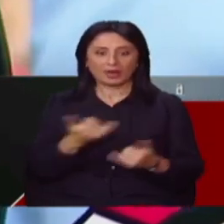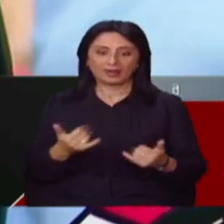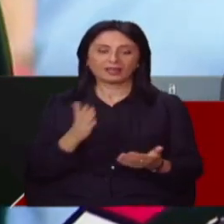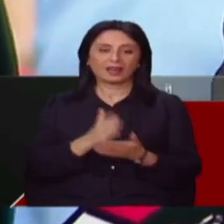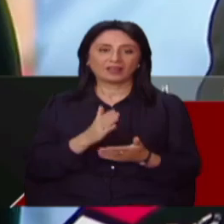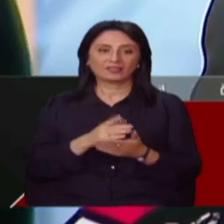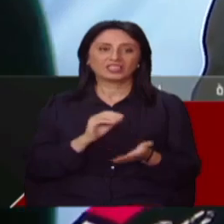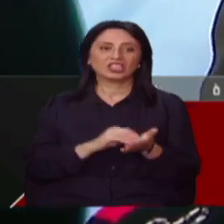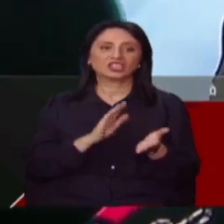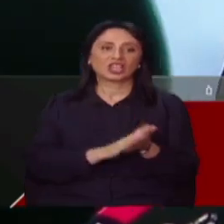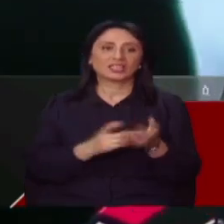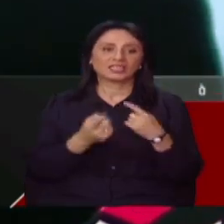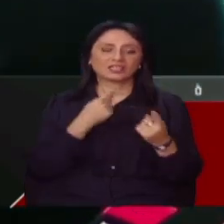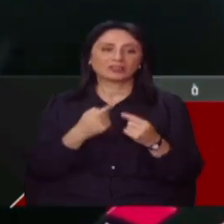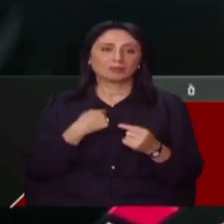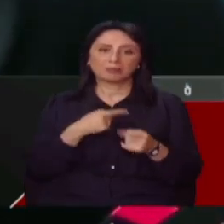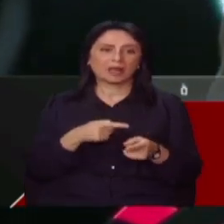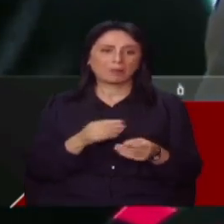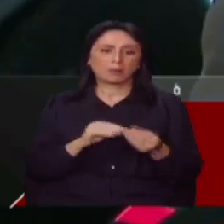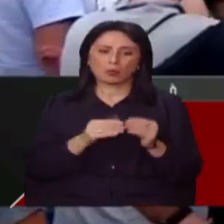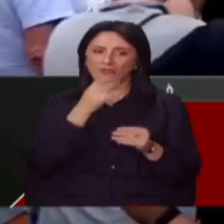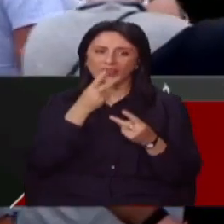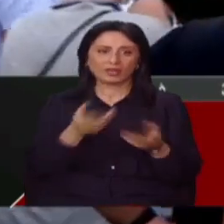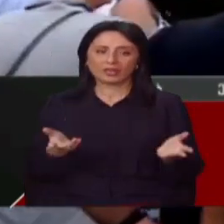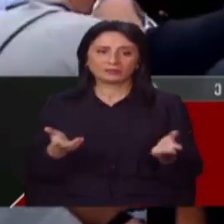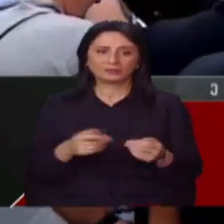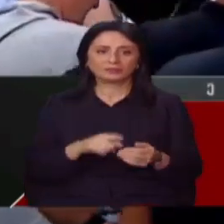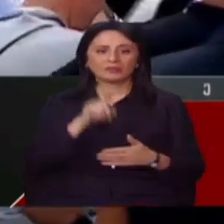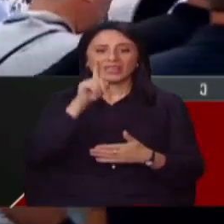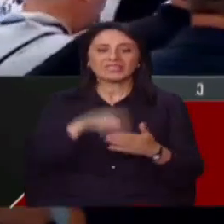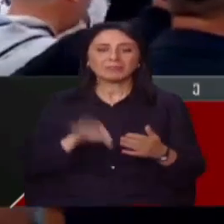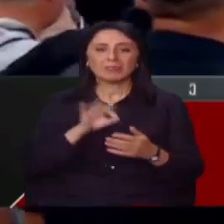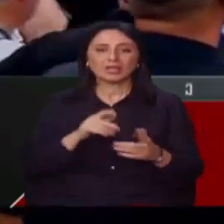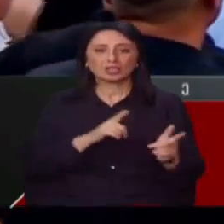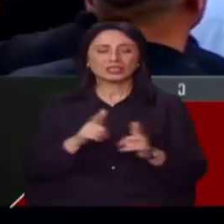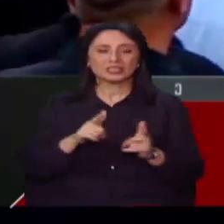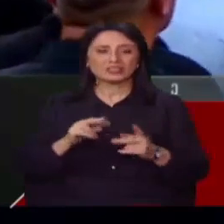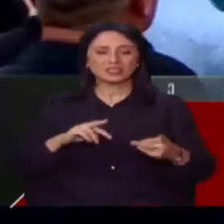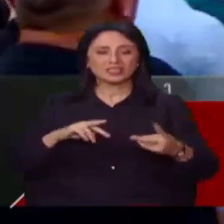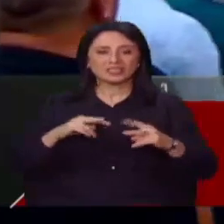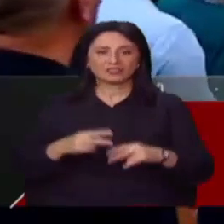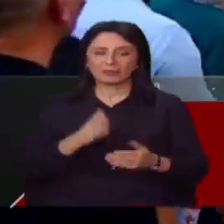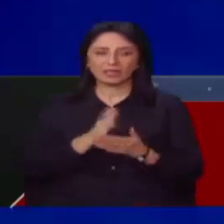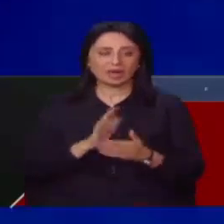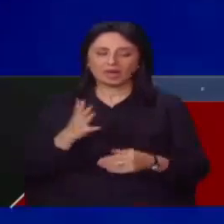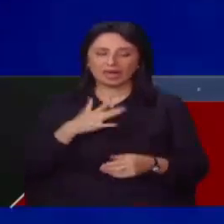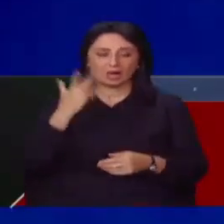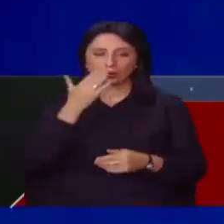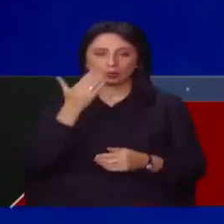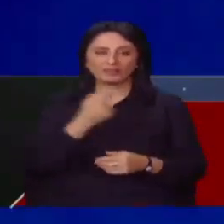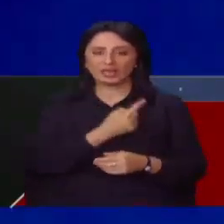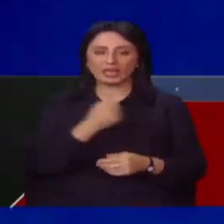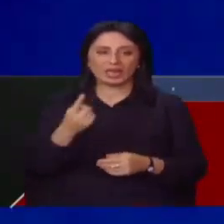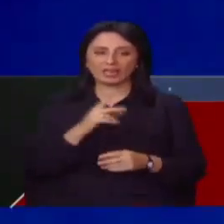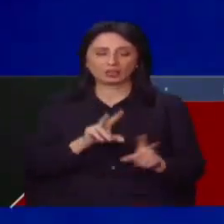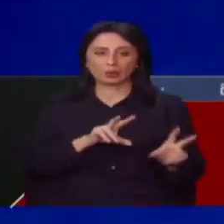არის ჩანაწერზე საუბარი მე აქ მასში პრობლემას ვერ ხედავ რელიგიურ საკითხებზე მომზადებული ცვლილებები არ არის ქართული ოცნების